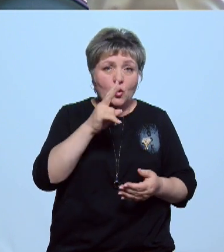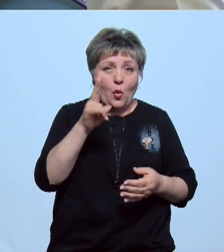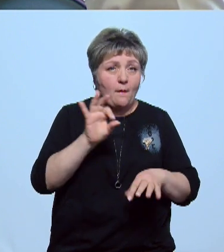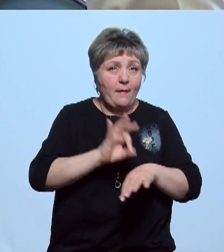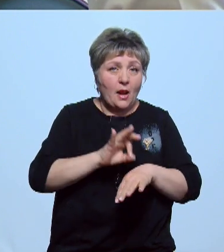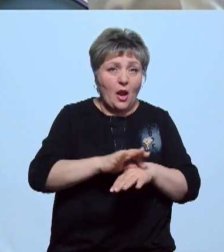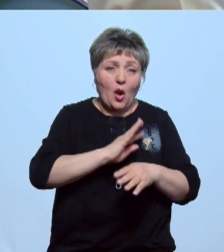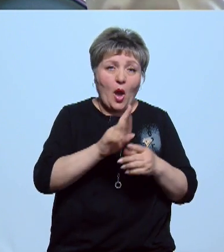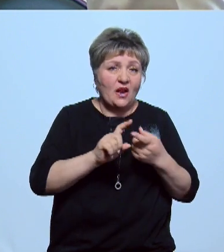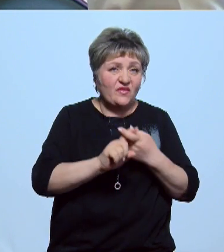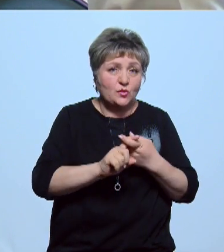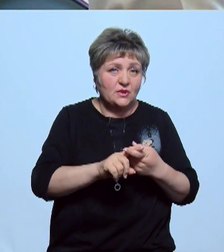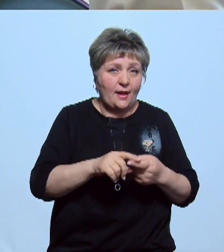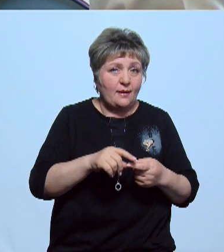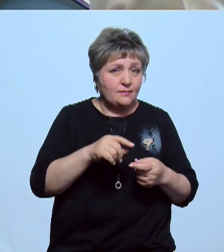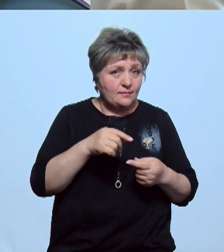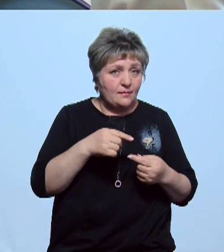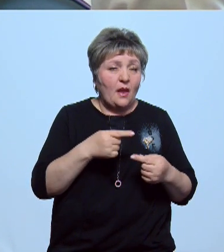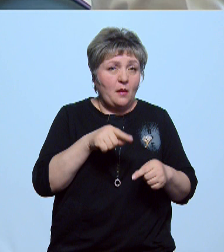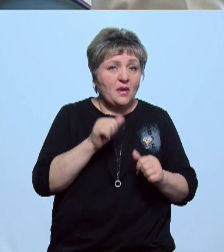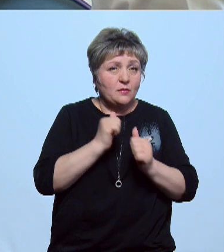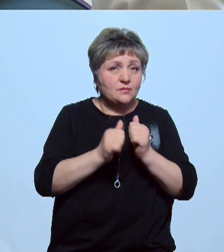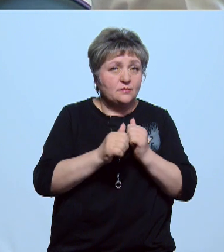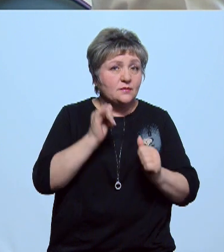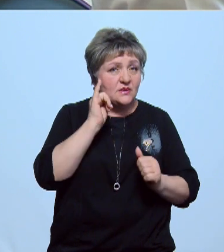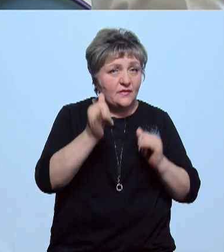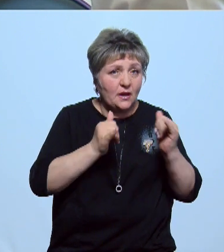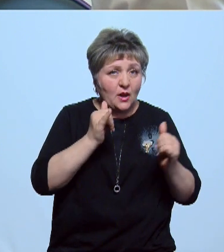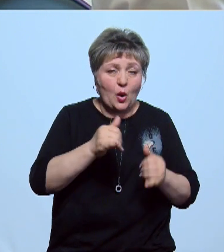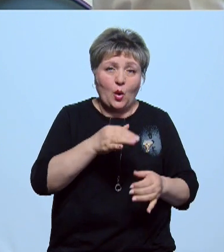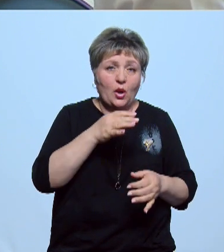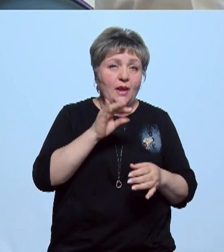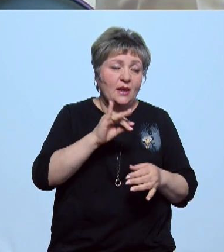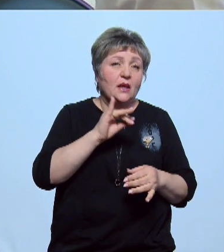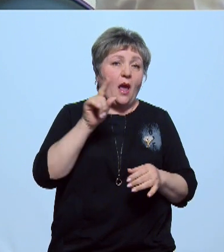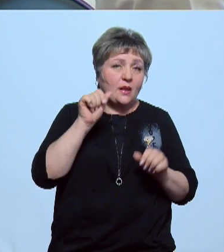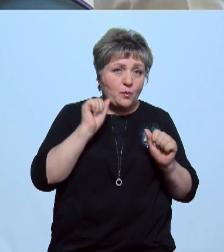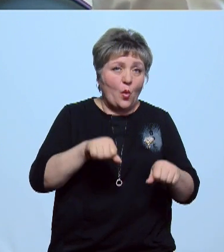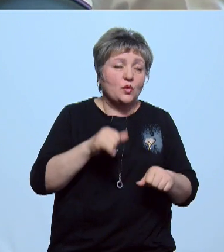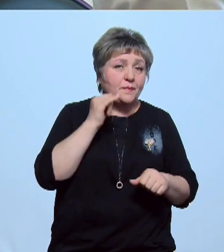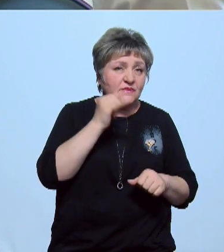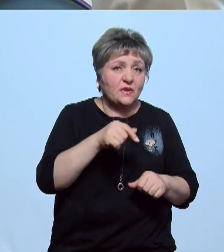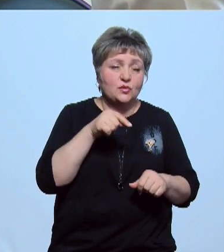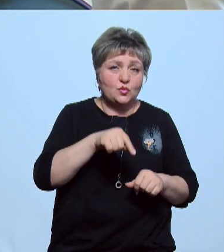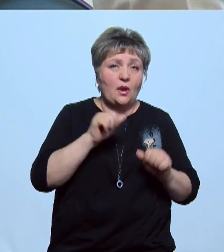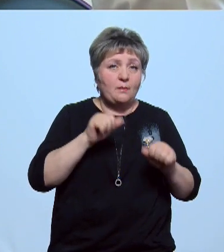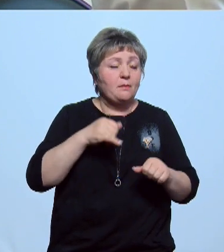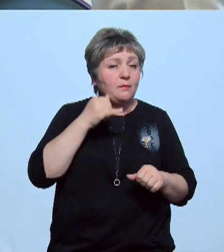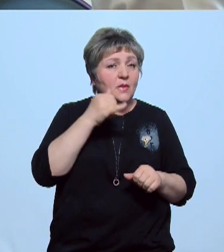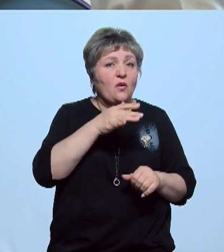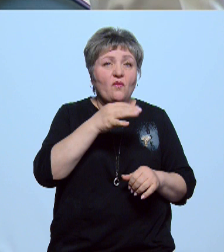болеют коронавирусной инфекцией нашей. Всегда могут позвонить в любой момент. При ухудшении состояния всегда принимаем